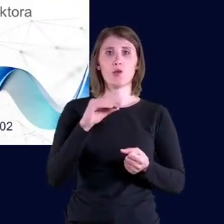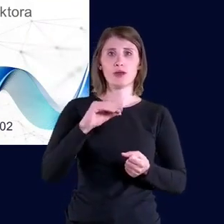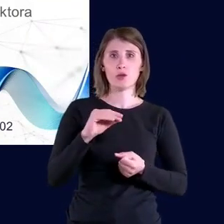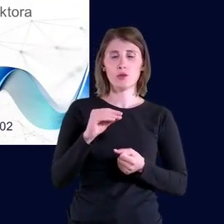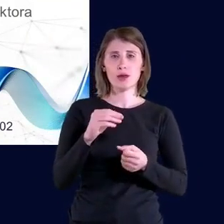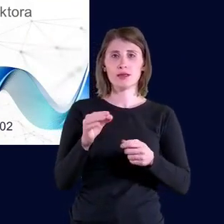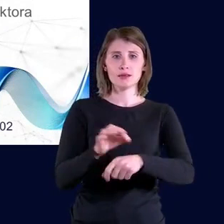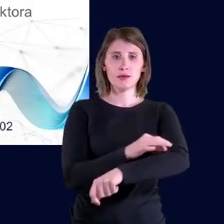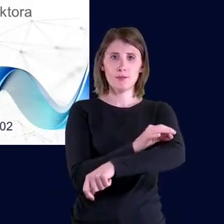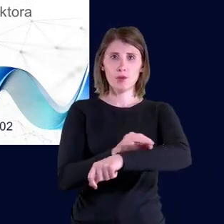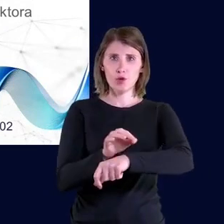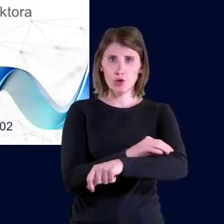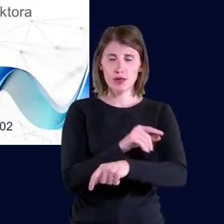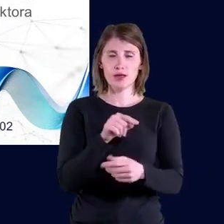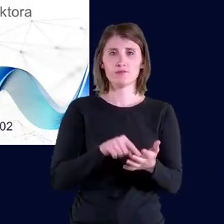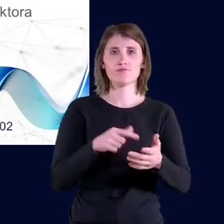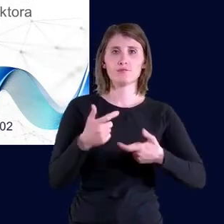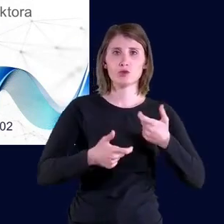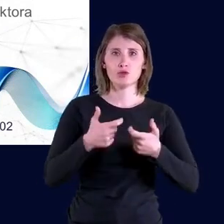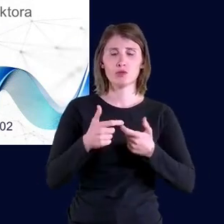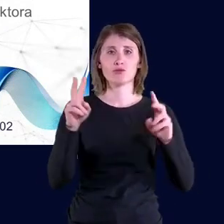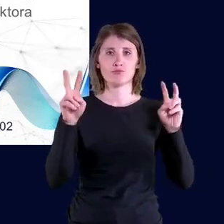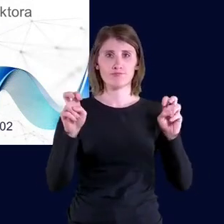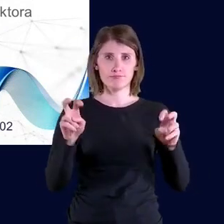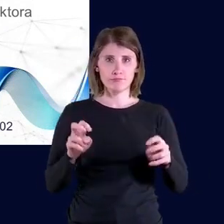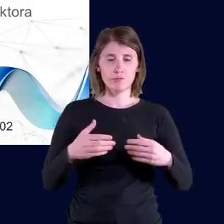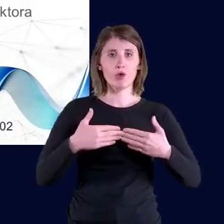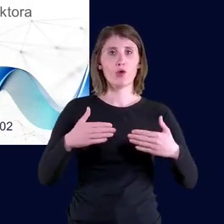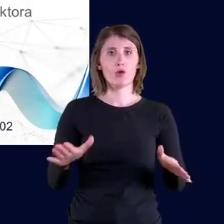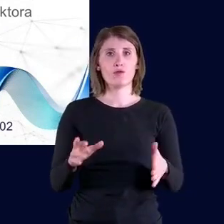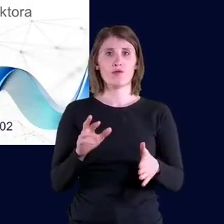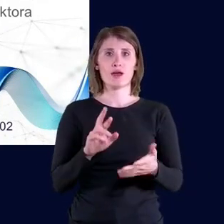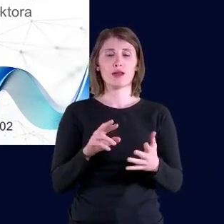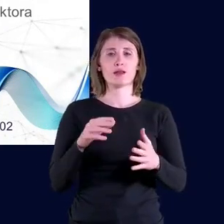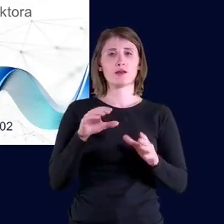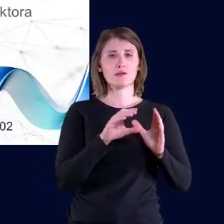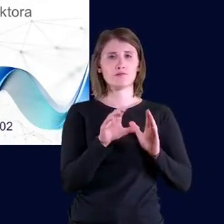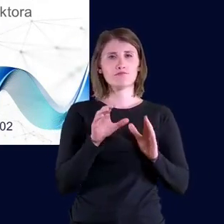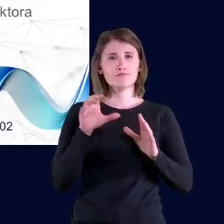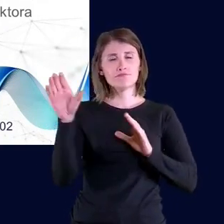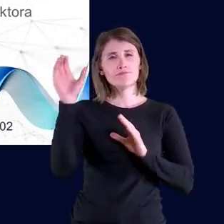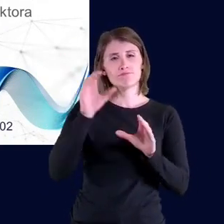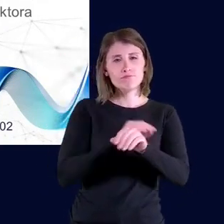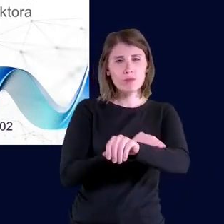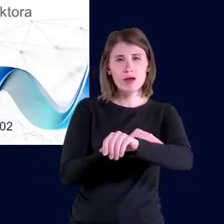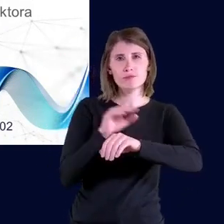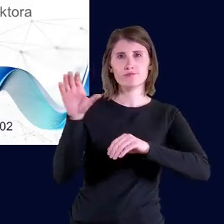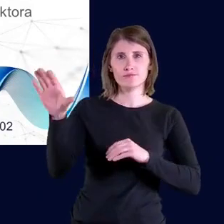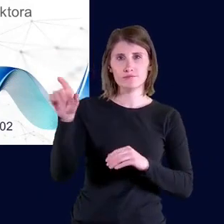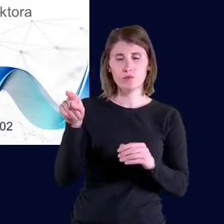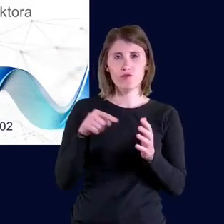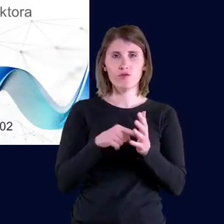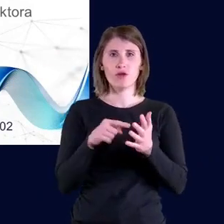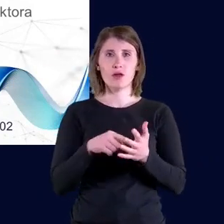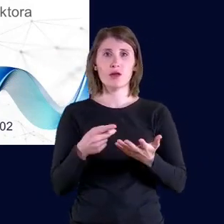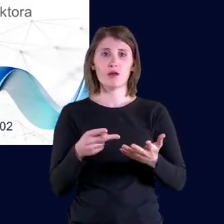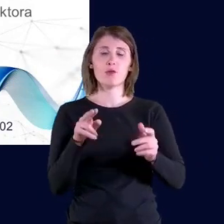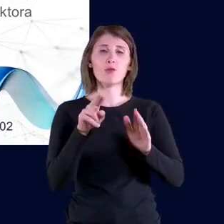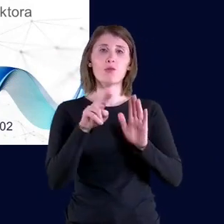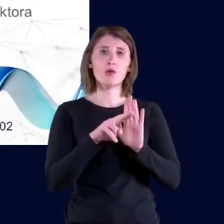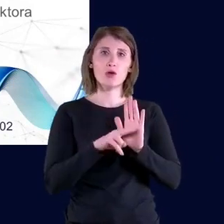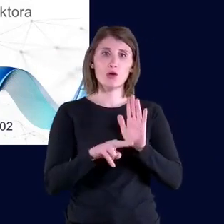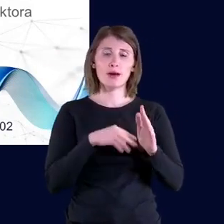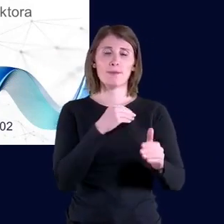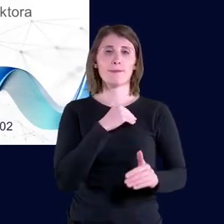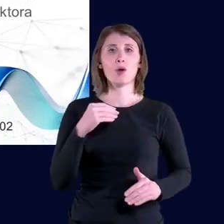projekt pod nazwą otwartezasoby repozytorium cyfrowe instytutów naukowych realizowanych w ramach programu